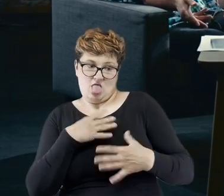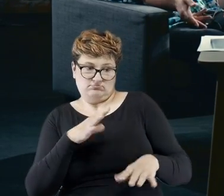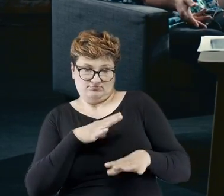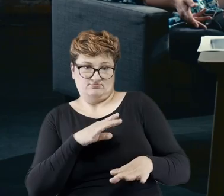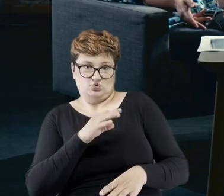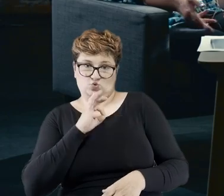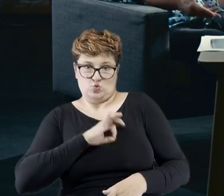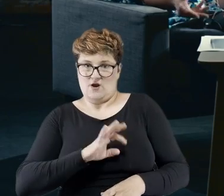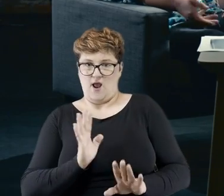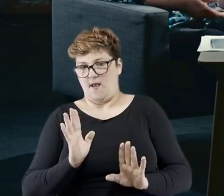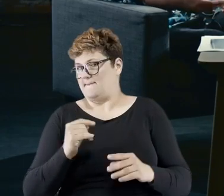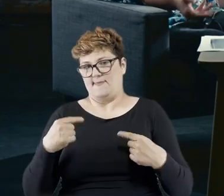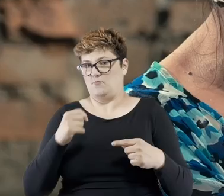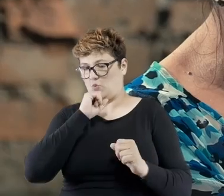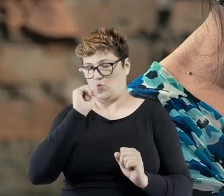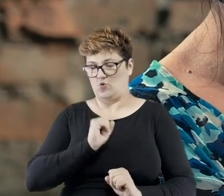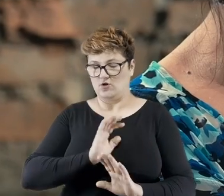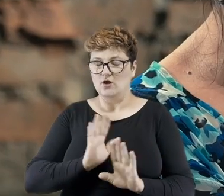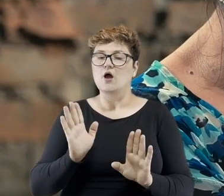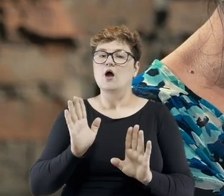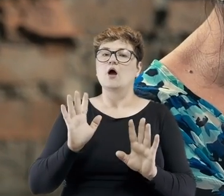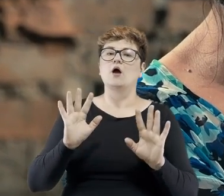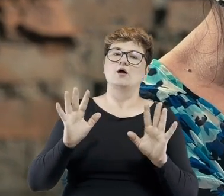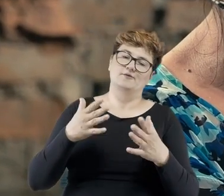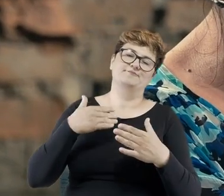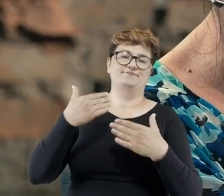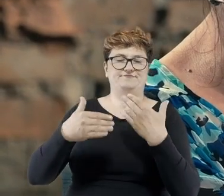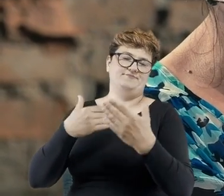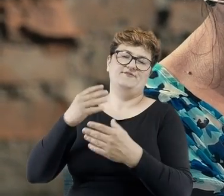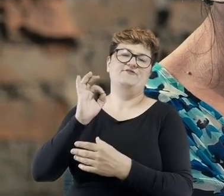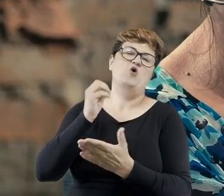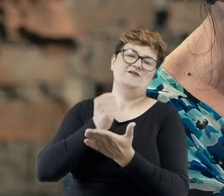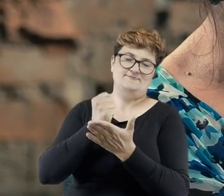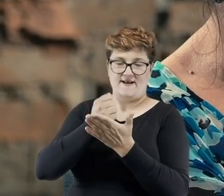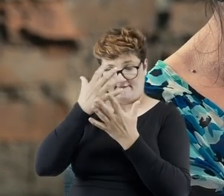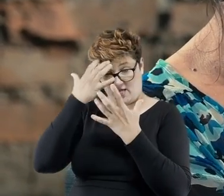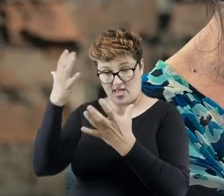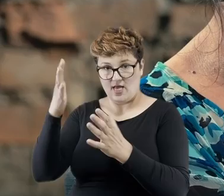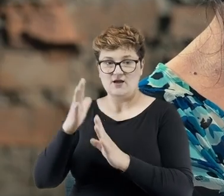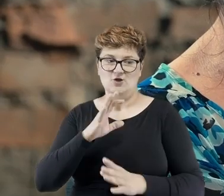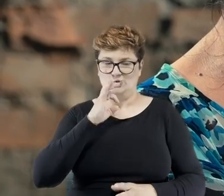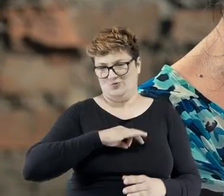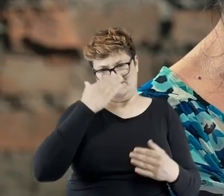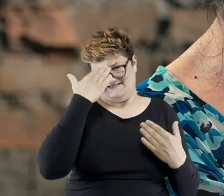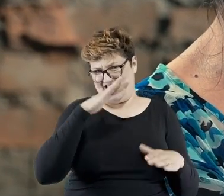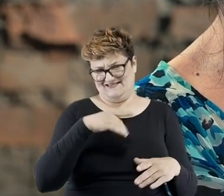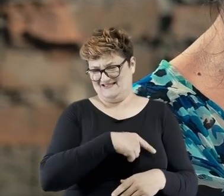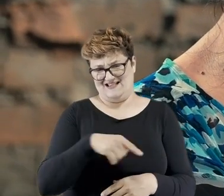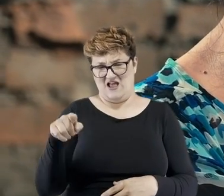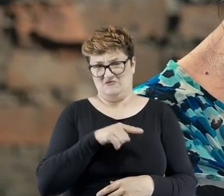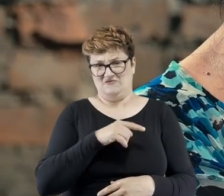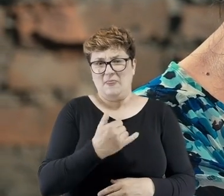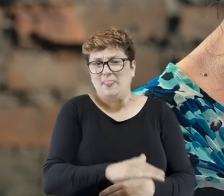wypierał ojcostwa. To nie była kwestia tego, tylko on też miał, tak powiem, dużo swoich spraw. Córki w zasadzie nie znał, on ją